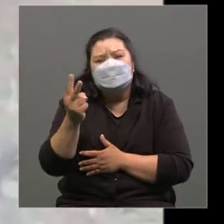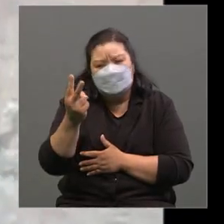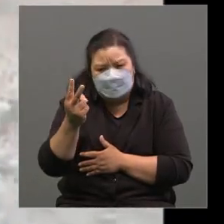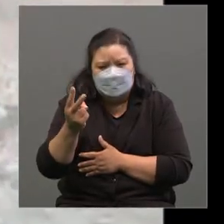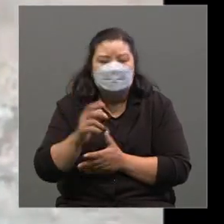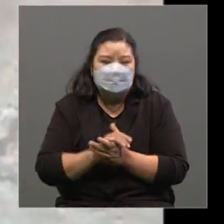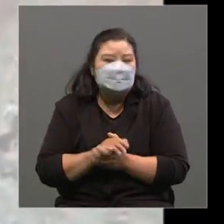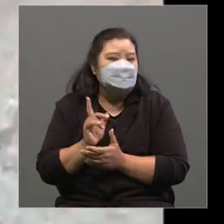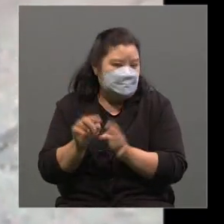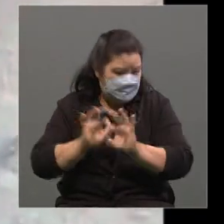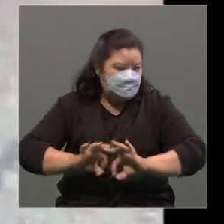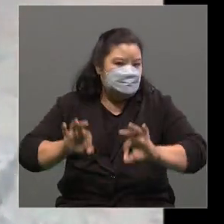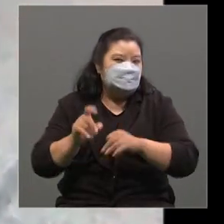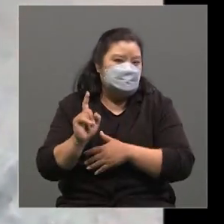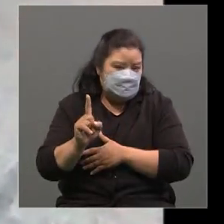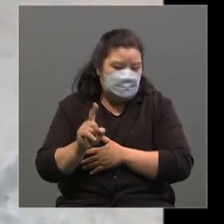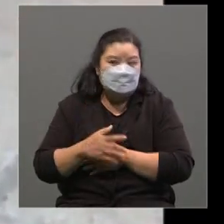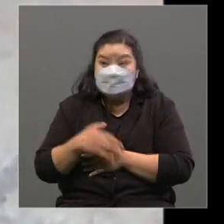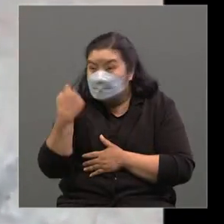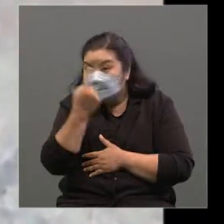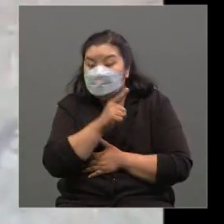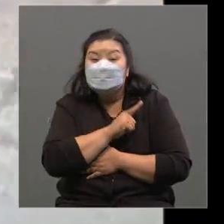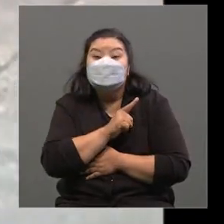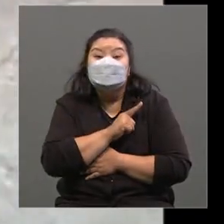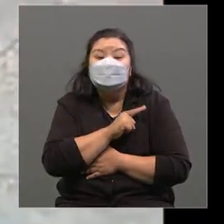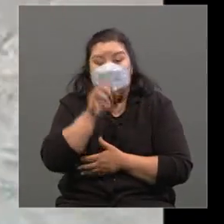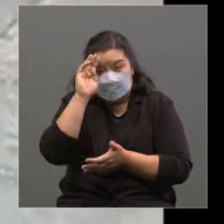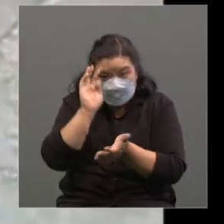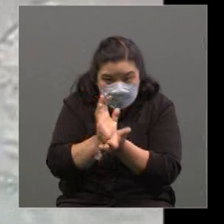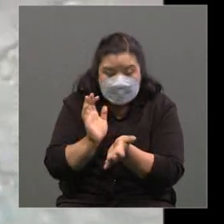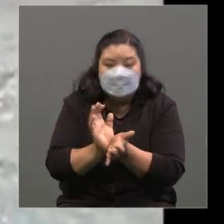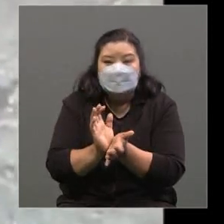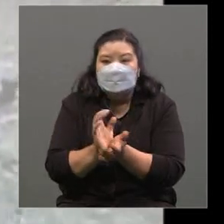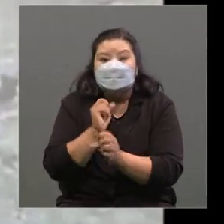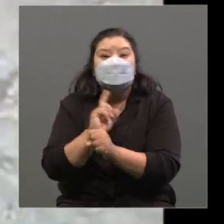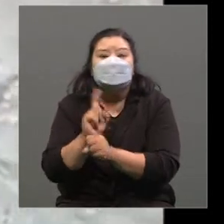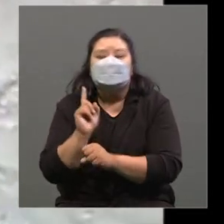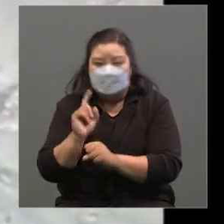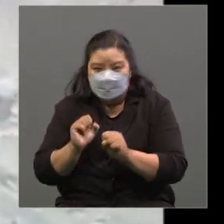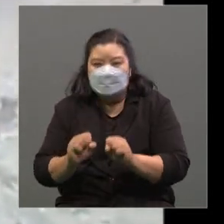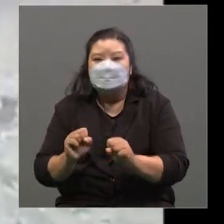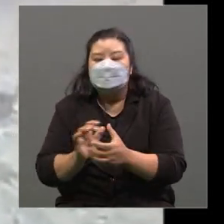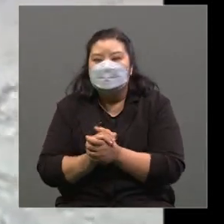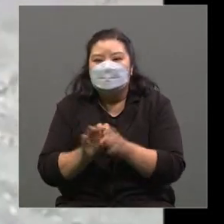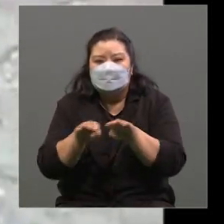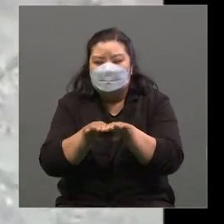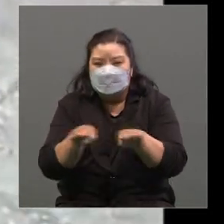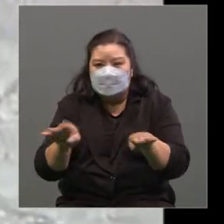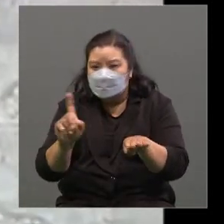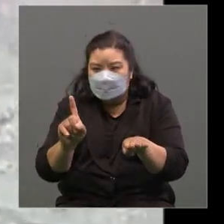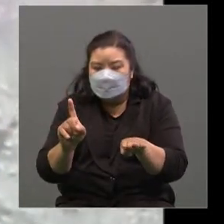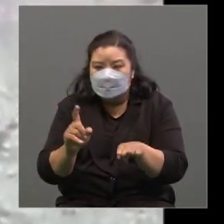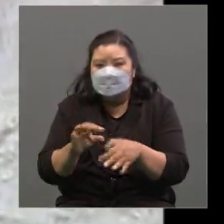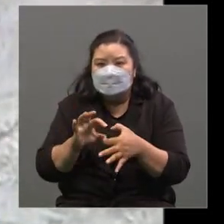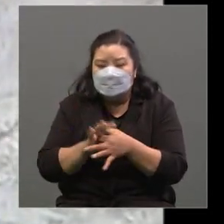คือโจทย์สำคัญที่ทางหน่วยงานที่เกี่ยวข้องทางตำรวจหรือหน่วยงานต่างๆเนี่ยจะต้องไปหามาตรการที่พอเหมาะพอดี